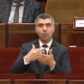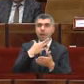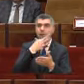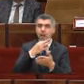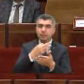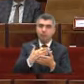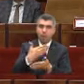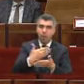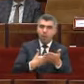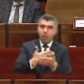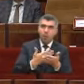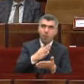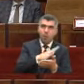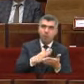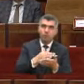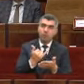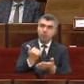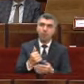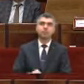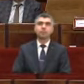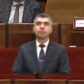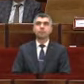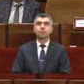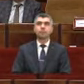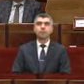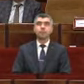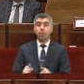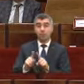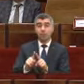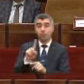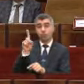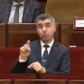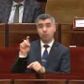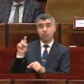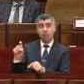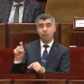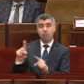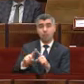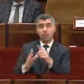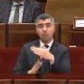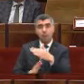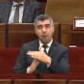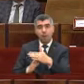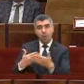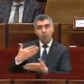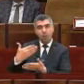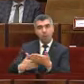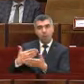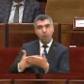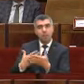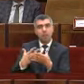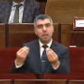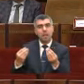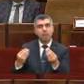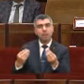بتبسيط المساطر الاداريه، هذا غادي يفيدنا حنايا، ولكن المصالح ديال الجماعه الترابيه في المغرب وقفت مباشره التسليم ديال الوثائق، مجموعه الوثائق